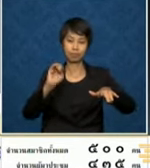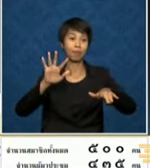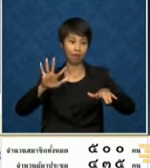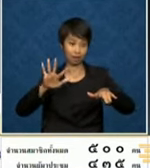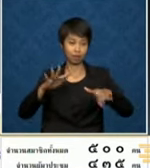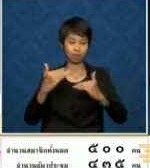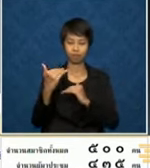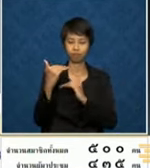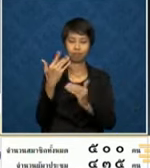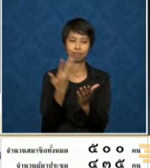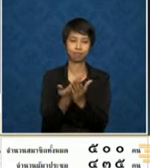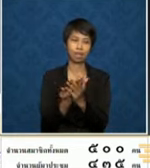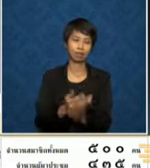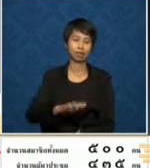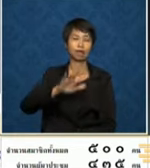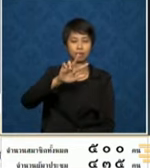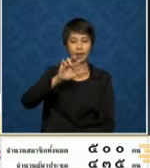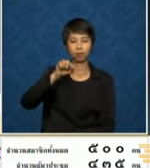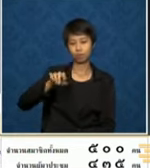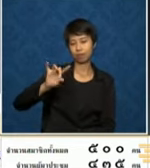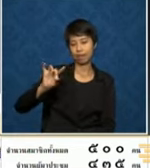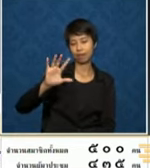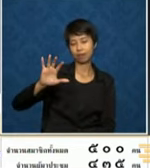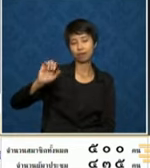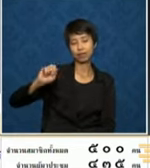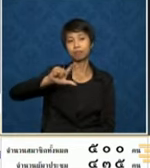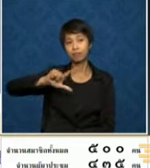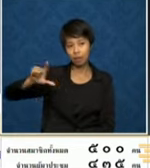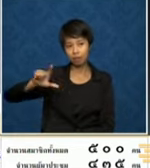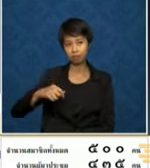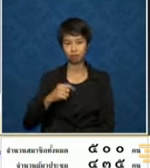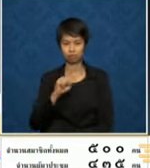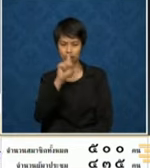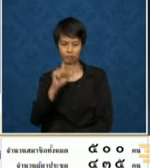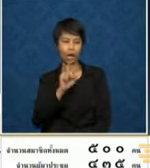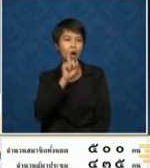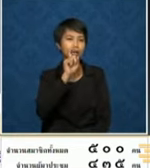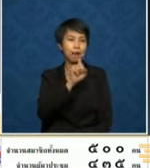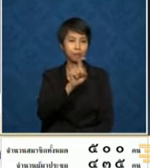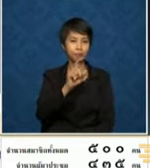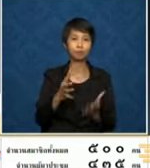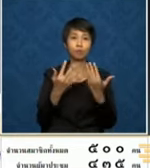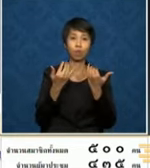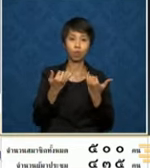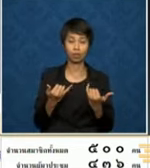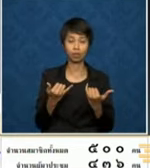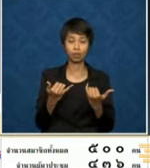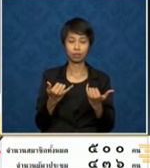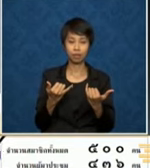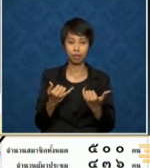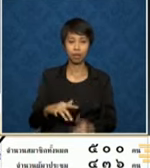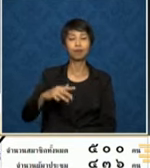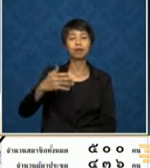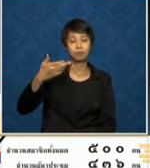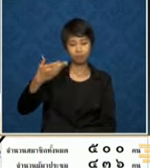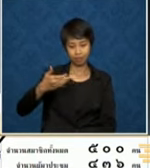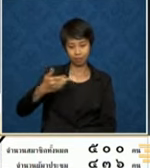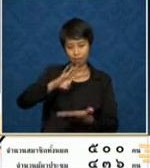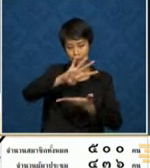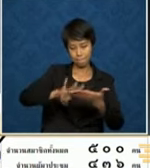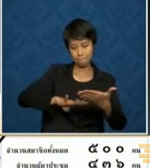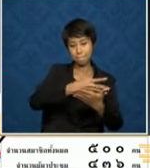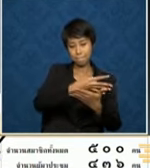านครับ3.85 แสนล้านบาทครับคำถามแรกของผมครับท่านประธานครับขณะนี้การบินไทยอยู่ในแผน